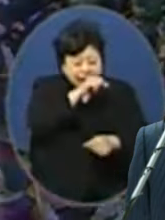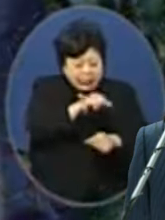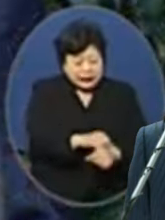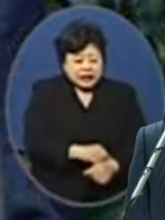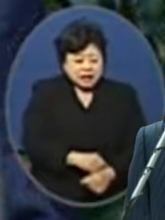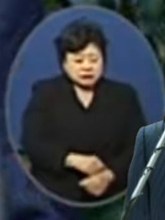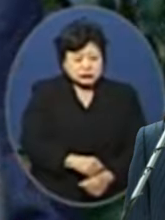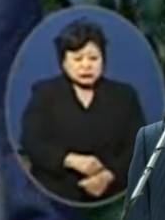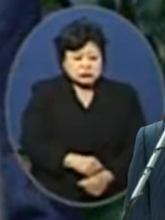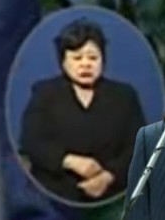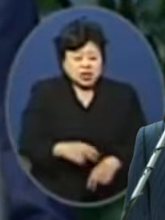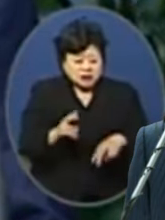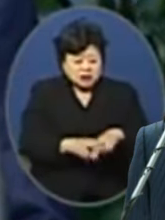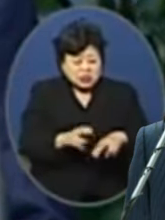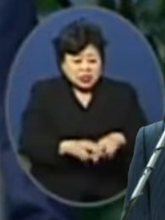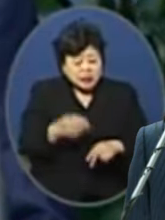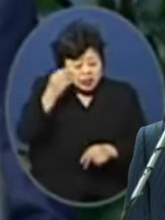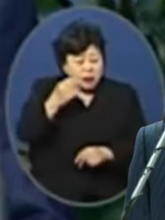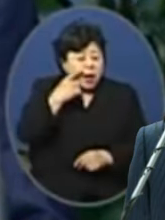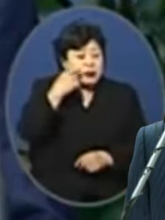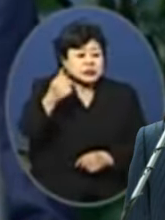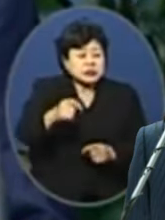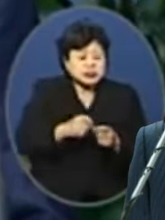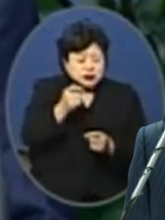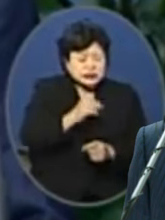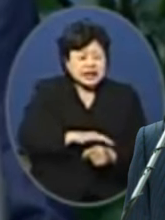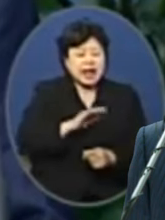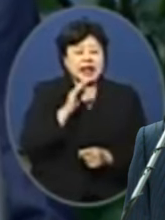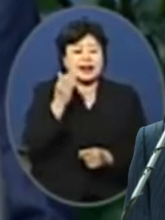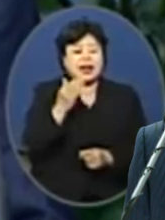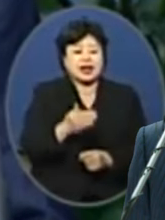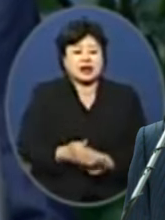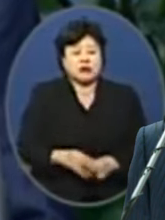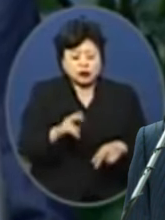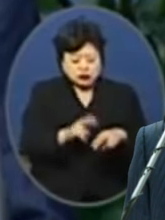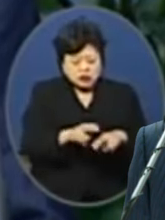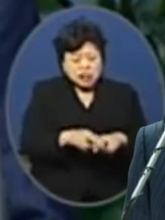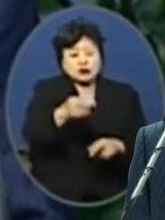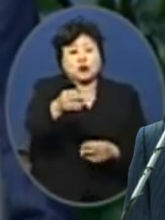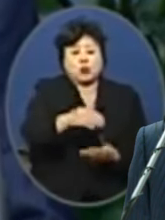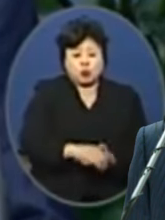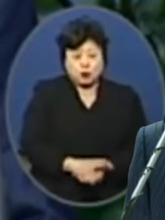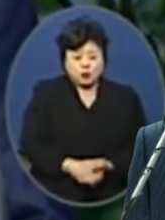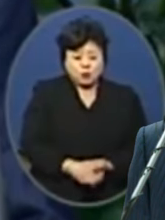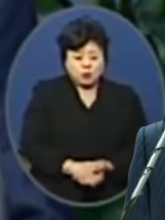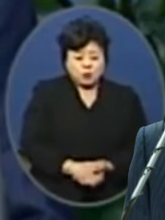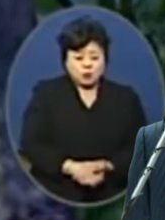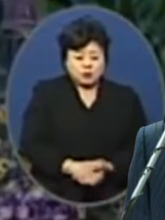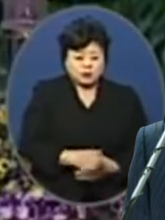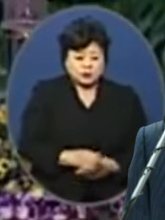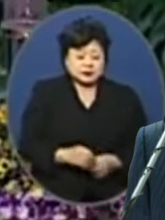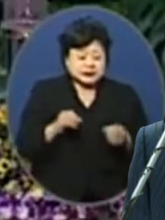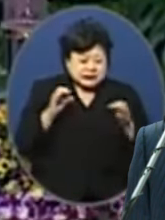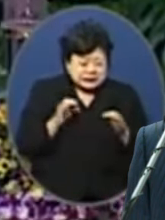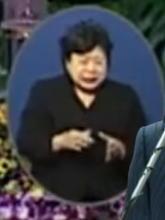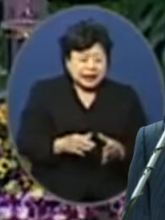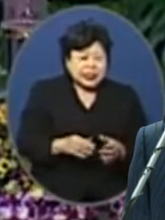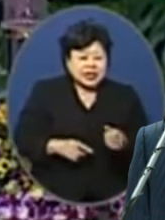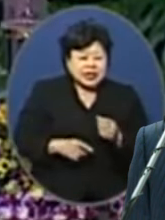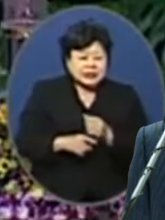하는데 영의 아버지가 영히 잘되라고 징계하지 않겠느냐는 것입니다 그들은